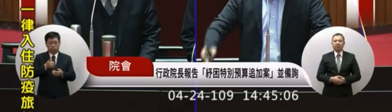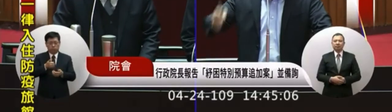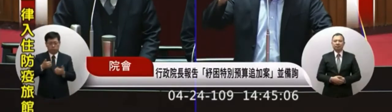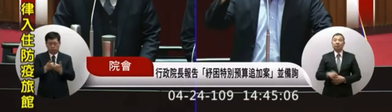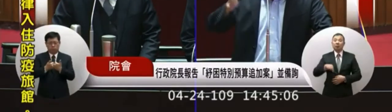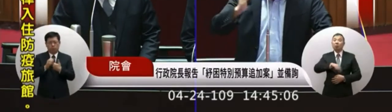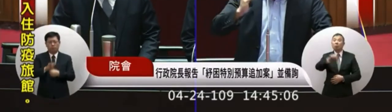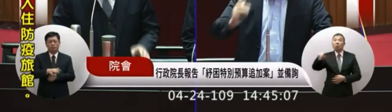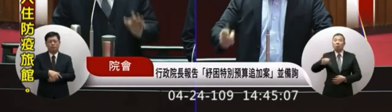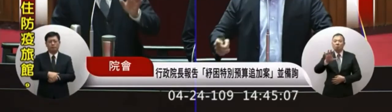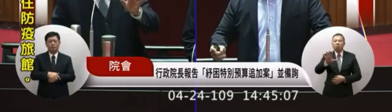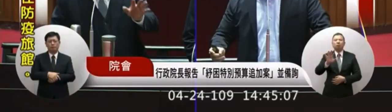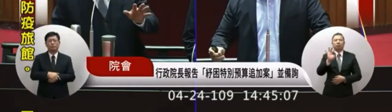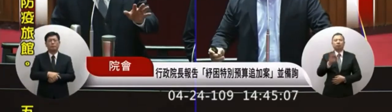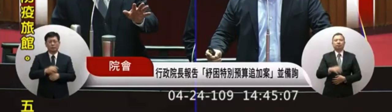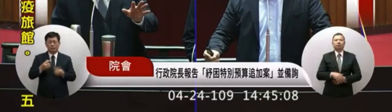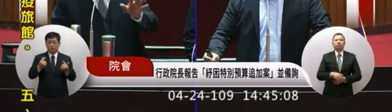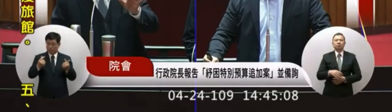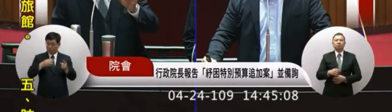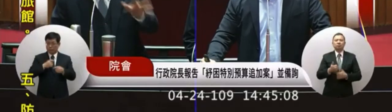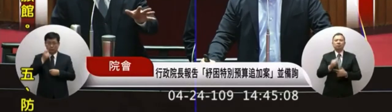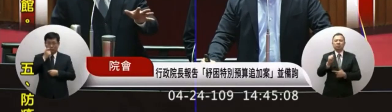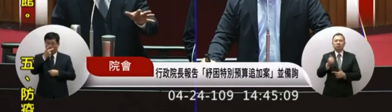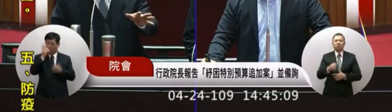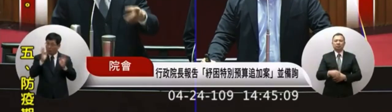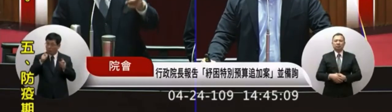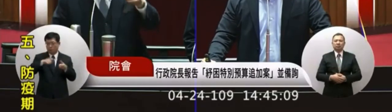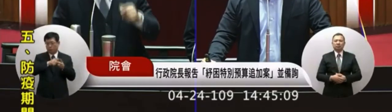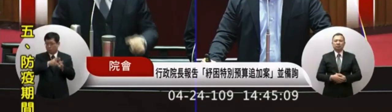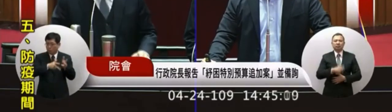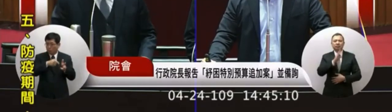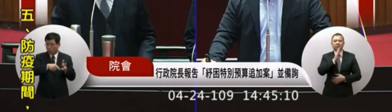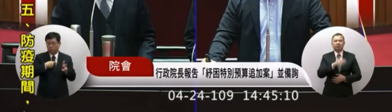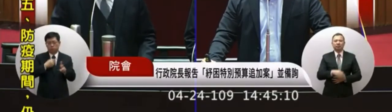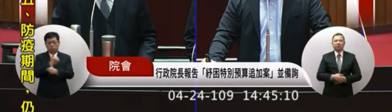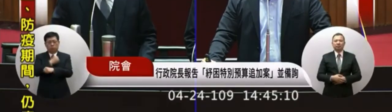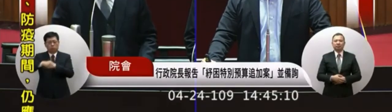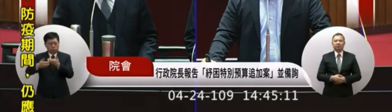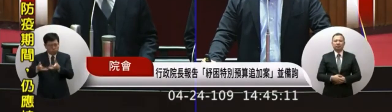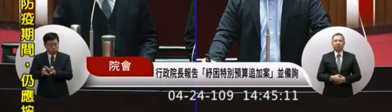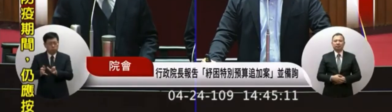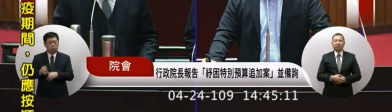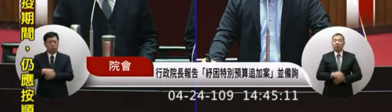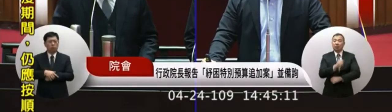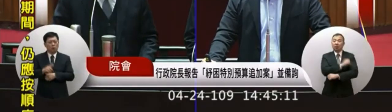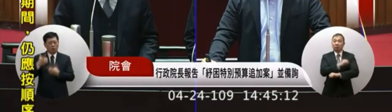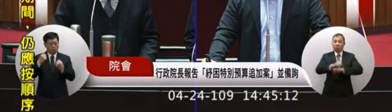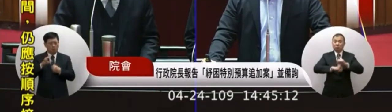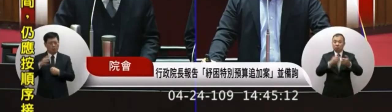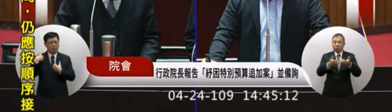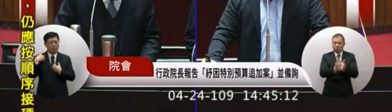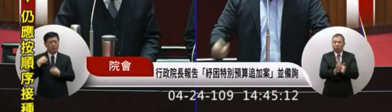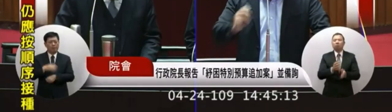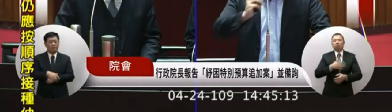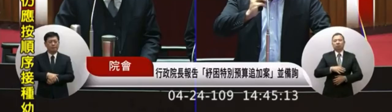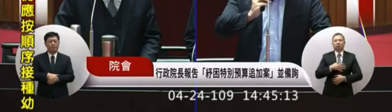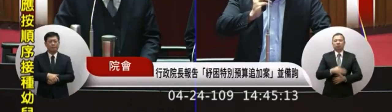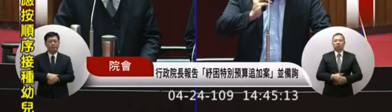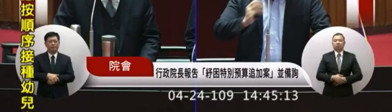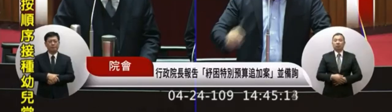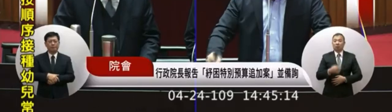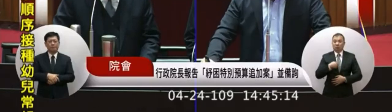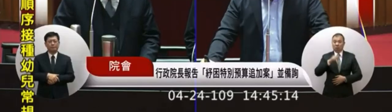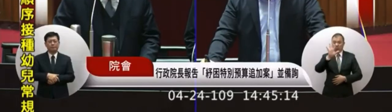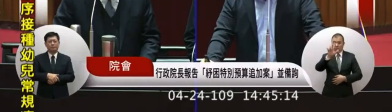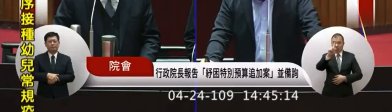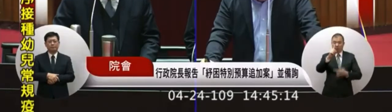吼。啊，我有一个建议。 是喜憨儿的工厂， 是 叫做劳动部。 劳动部。 拢有。 好。啊，我现在有一个